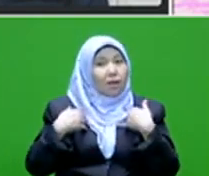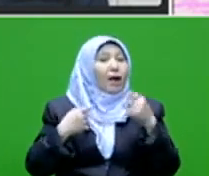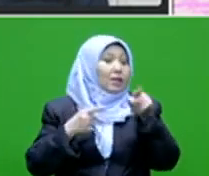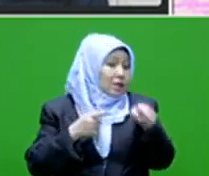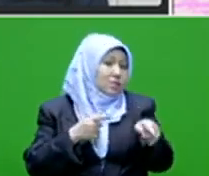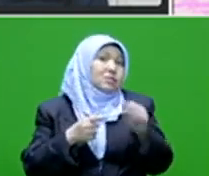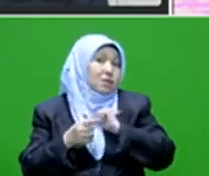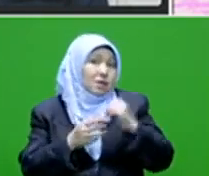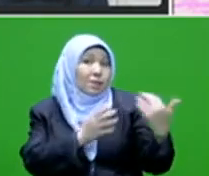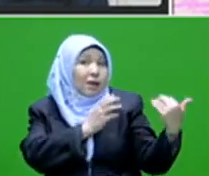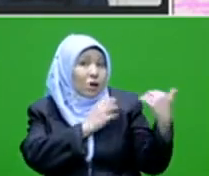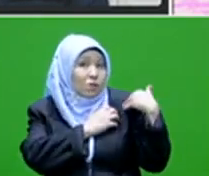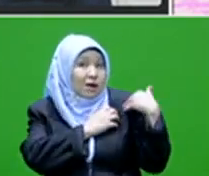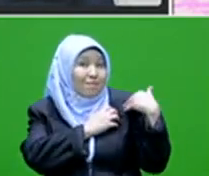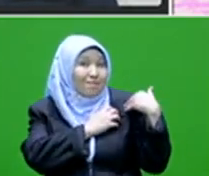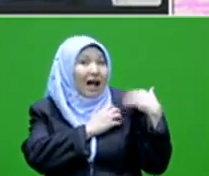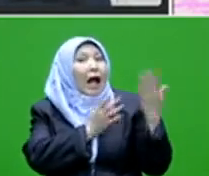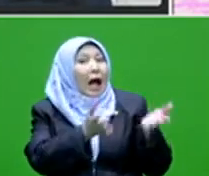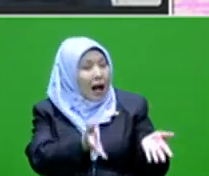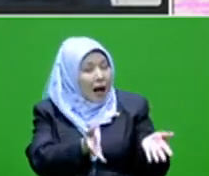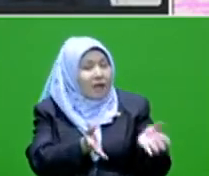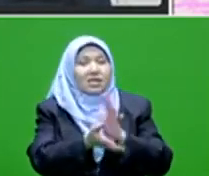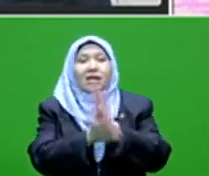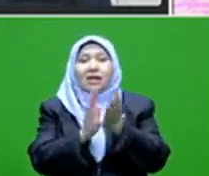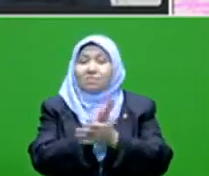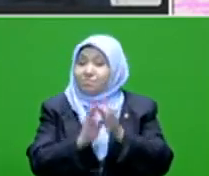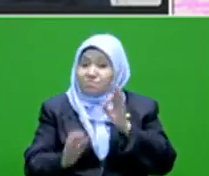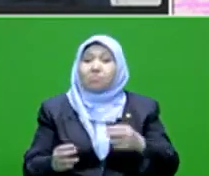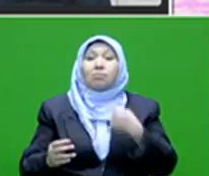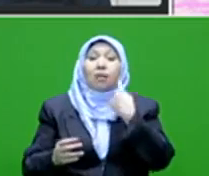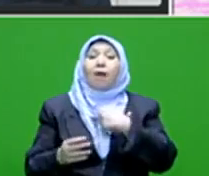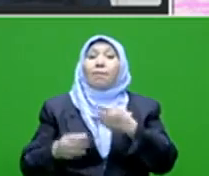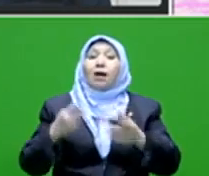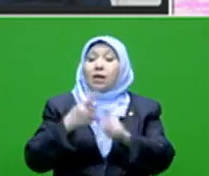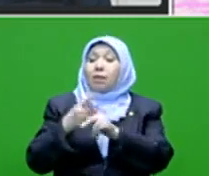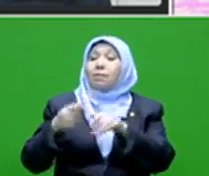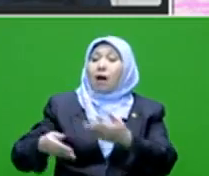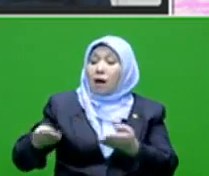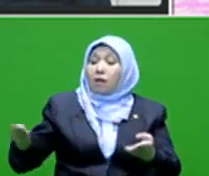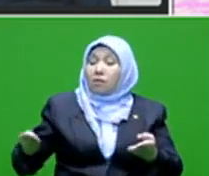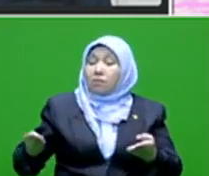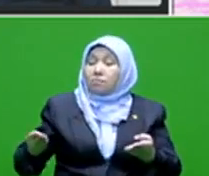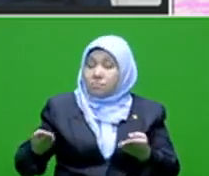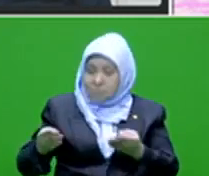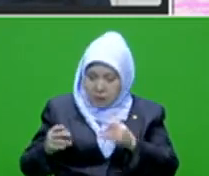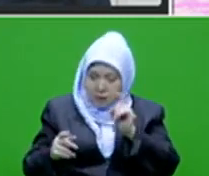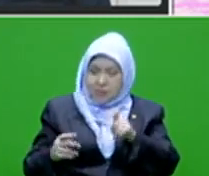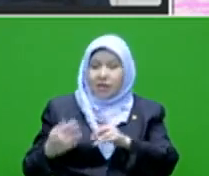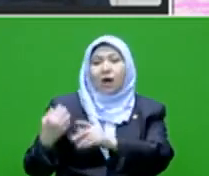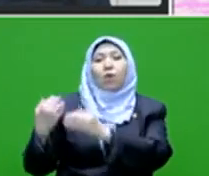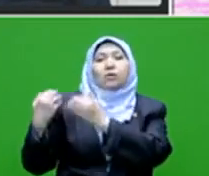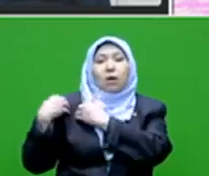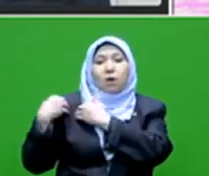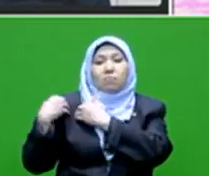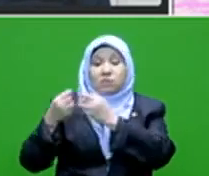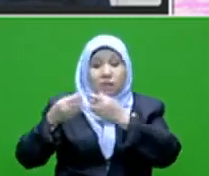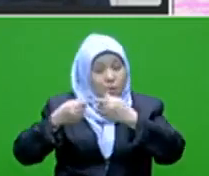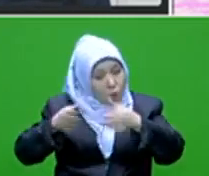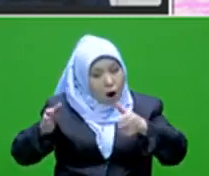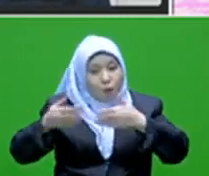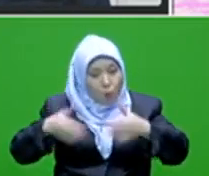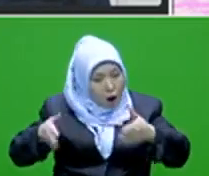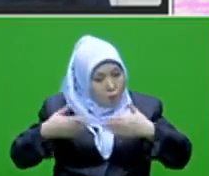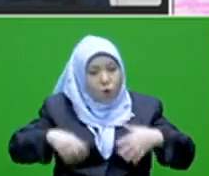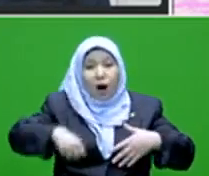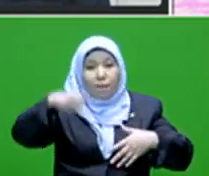bertanggungjawab. Ha, tadi dah janji dah. Kalau dia ada, dia yang bertanggungjawab. Okey, cantik. Buka. Buka,